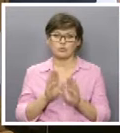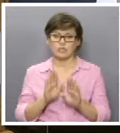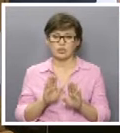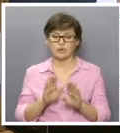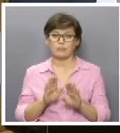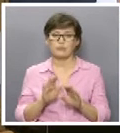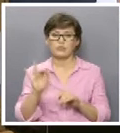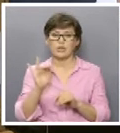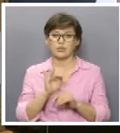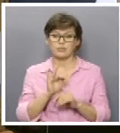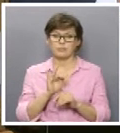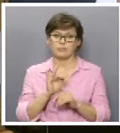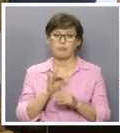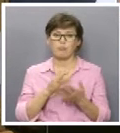Және